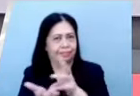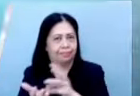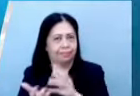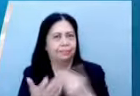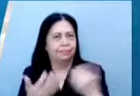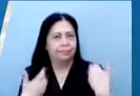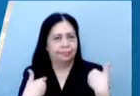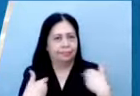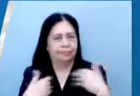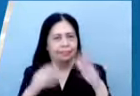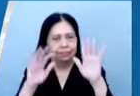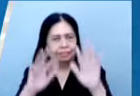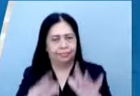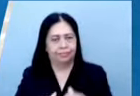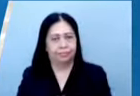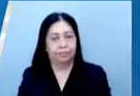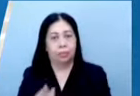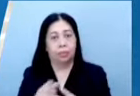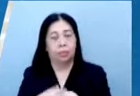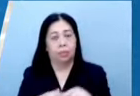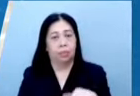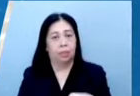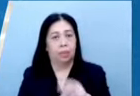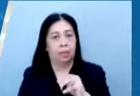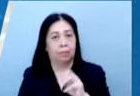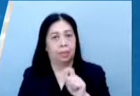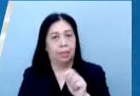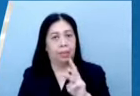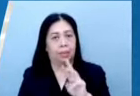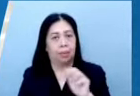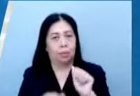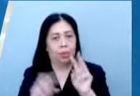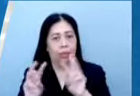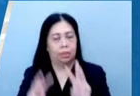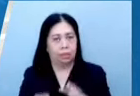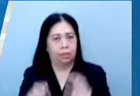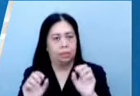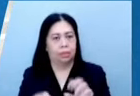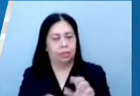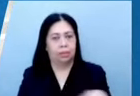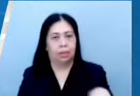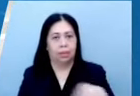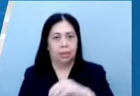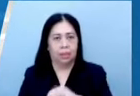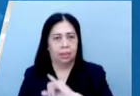ulan. Base po sa datos ng Metro Weather, posible ang ulan sa Cagayan,